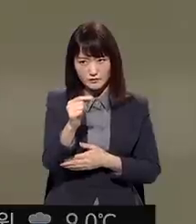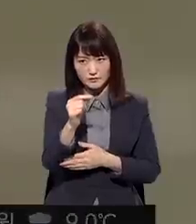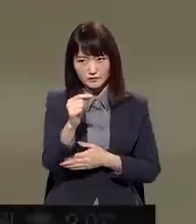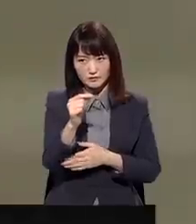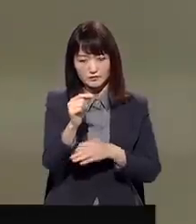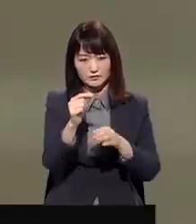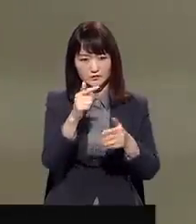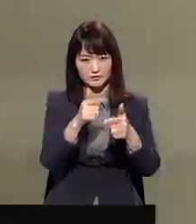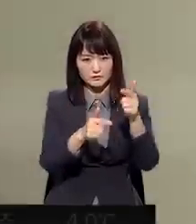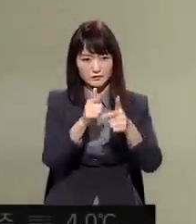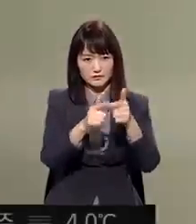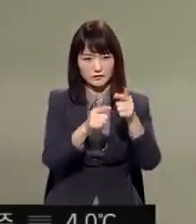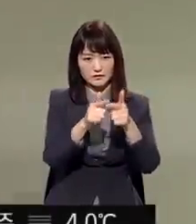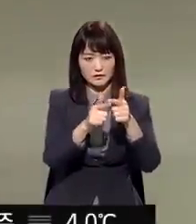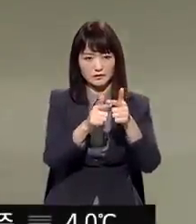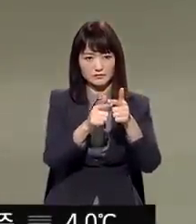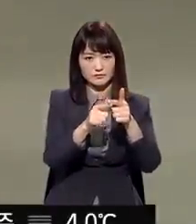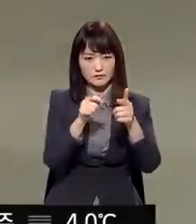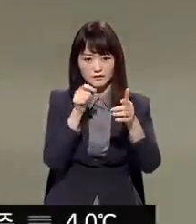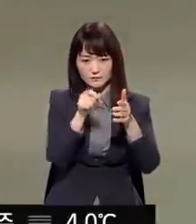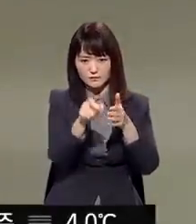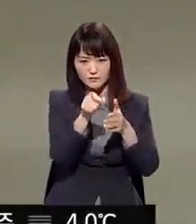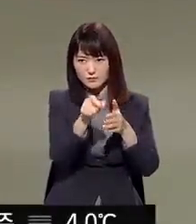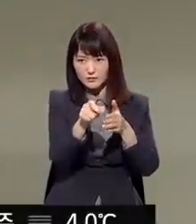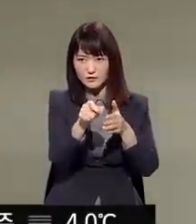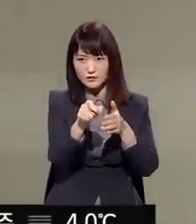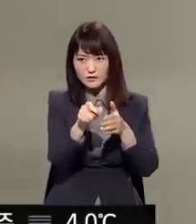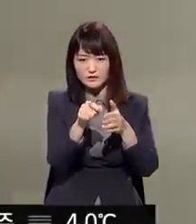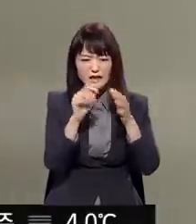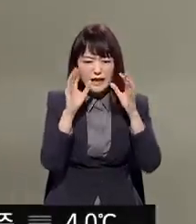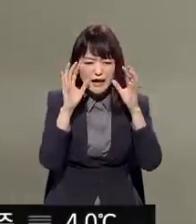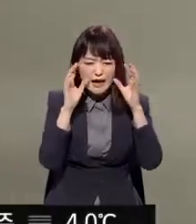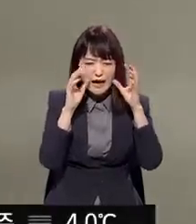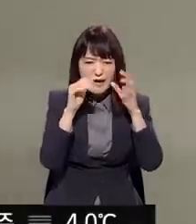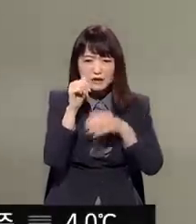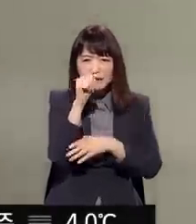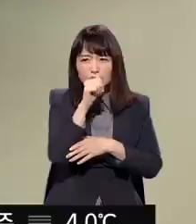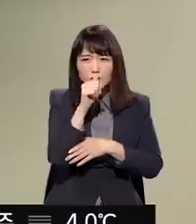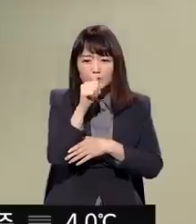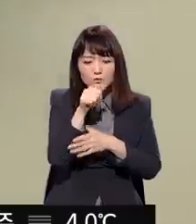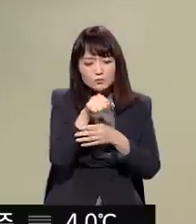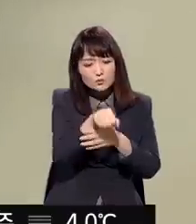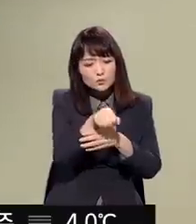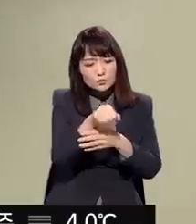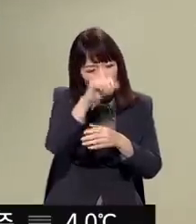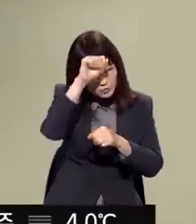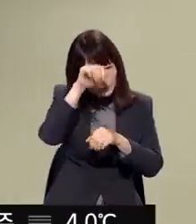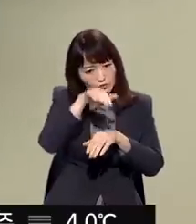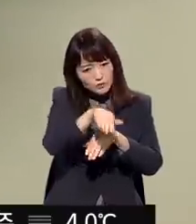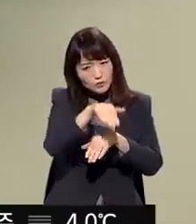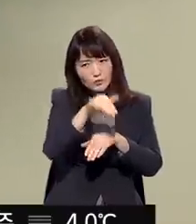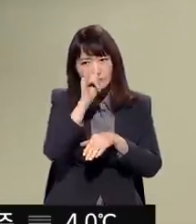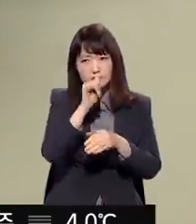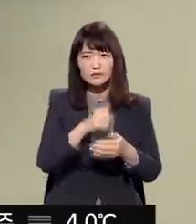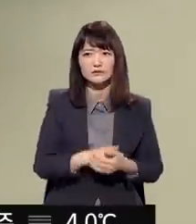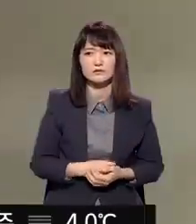사이로 아기 고양이 한 마리가 보이는데요. 네, 나오고 싶은지 얼굴을 들이밀어 보고 손도 꺼내서